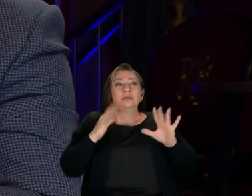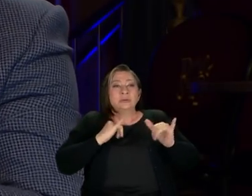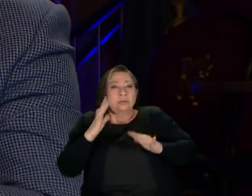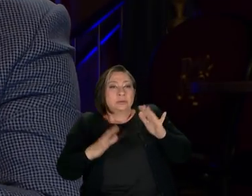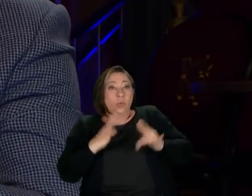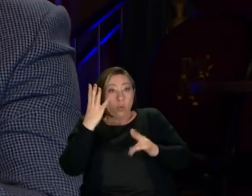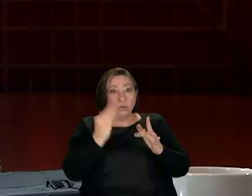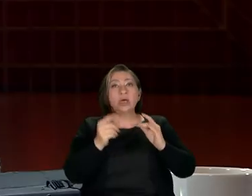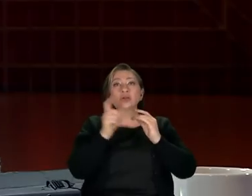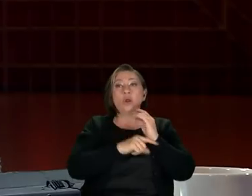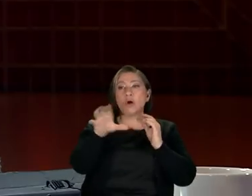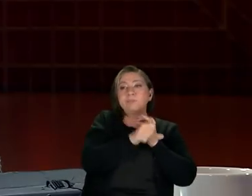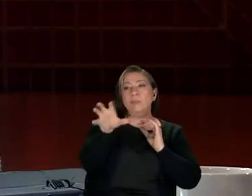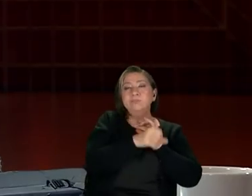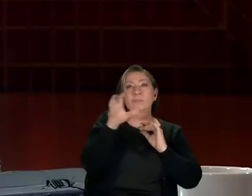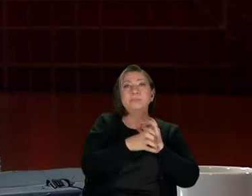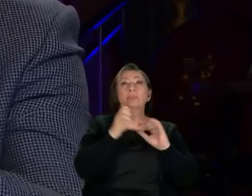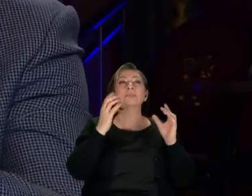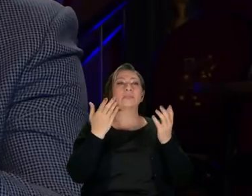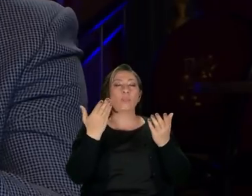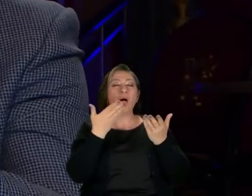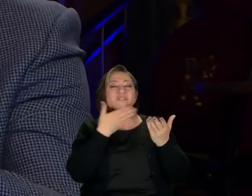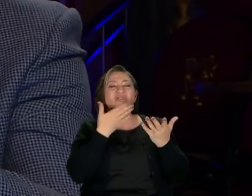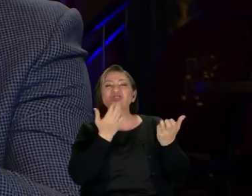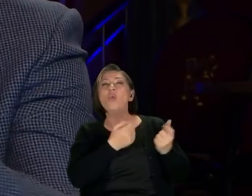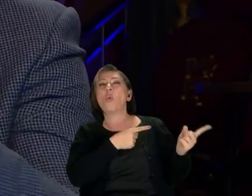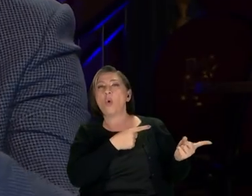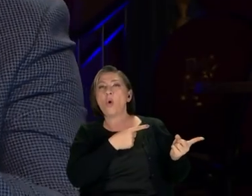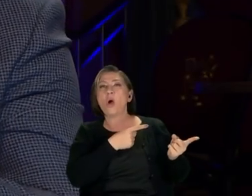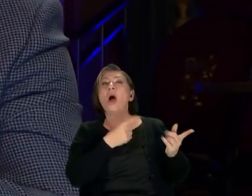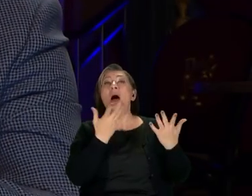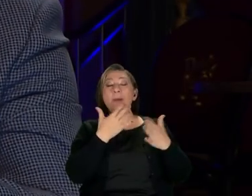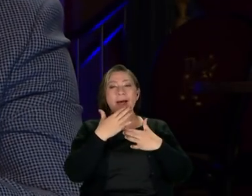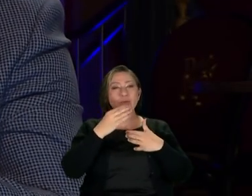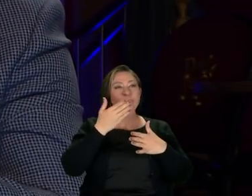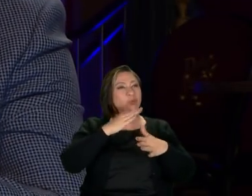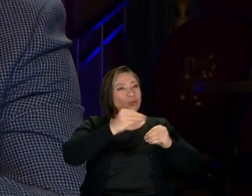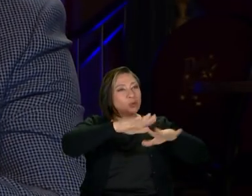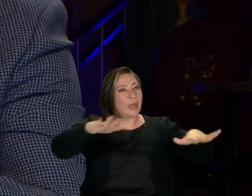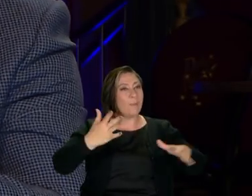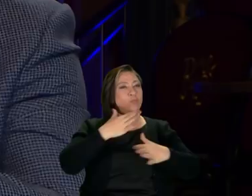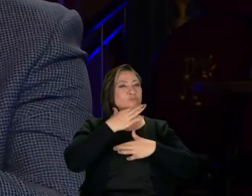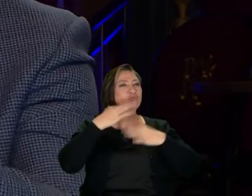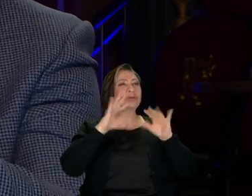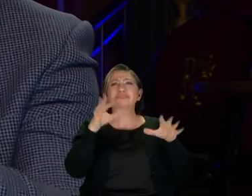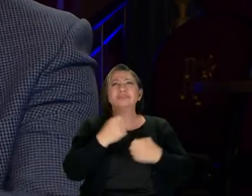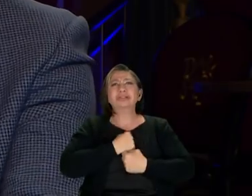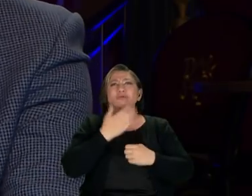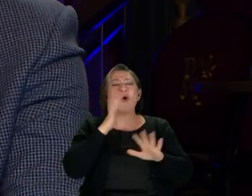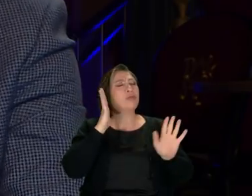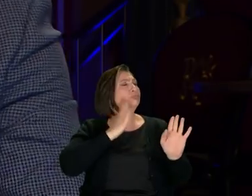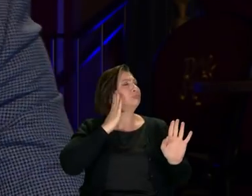İnsanların huzursuz olunca her uç noktada o huzursuzluktan besleniyor. Fakat mutlu olunca kimsenin sıkıntısı yok. Ben her